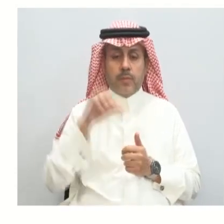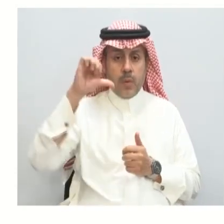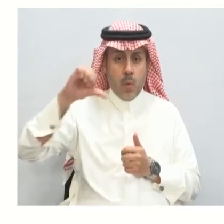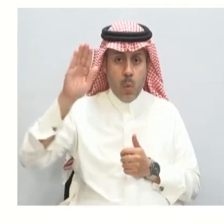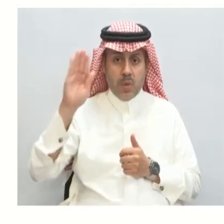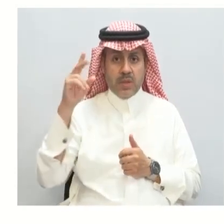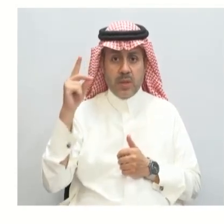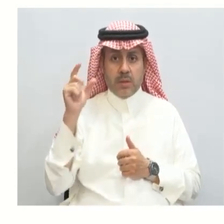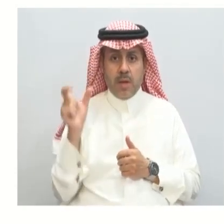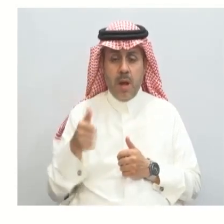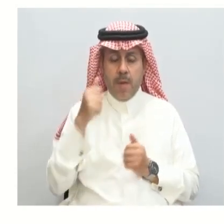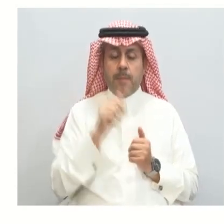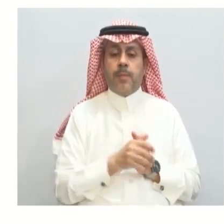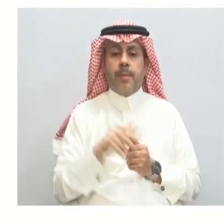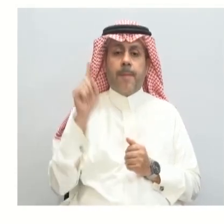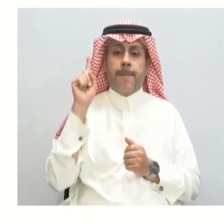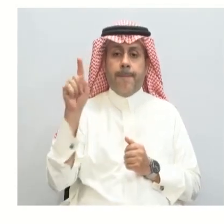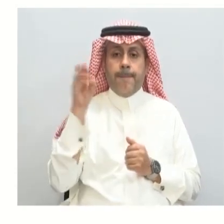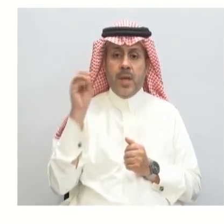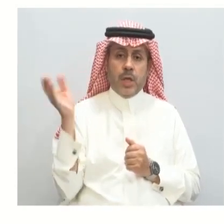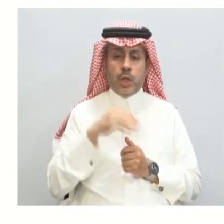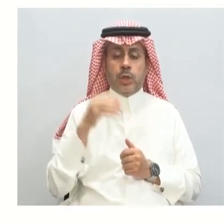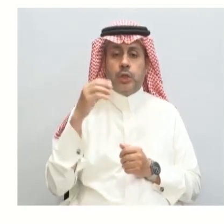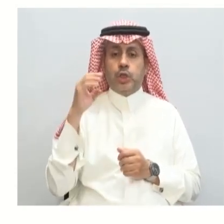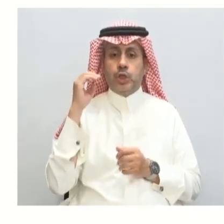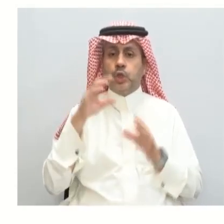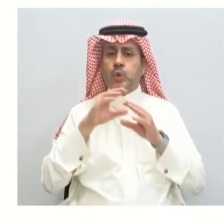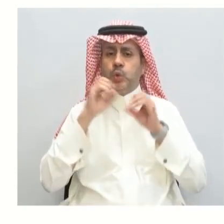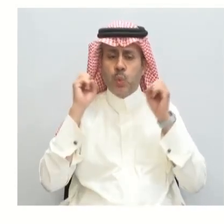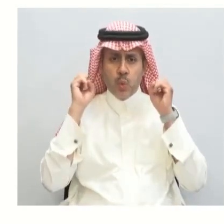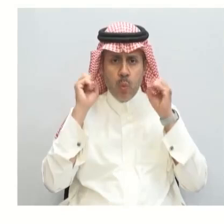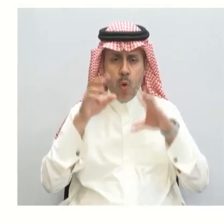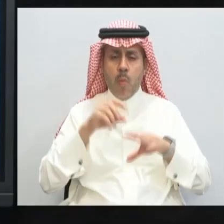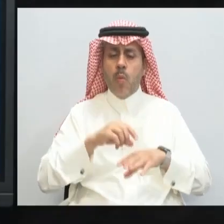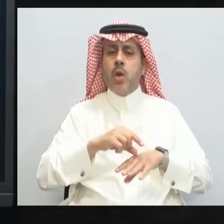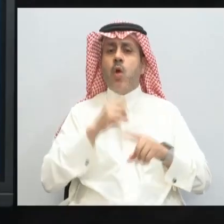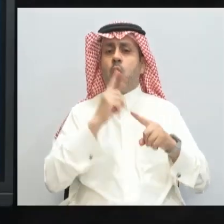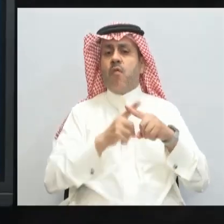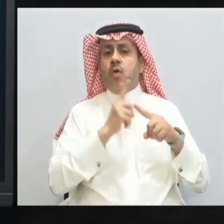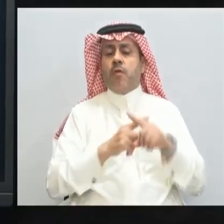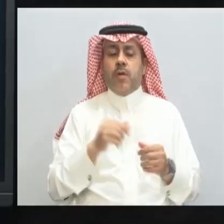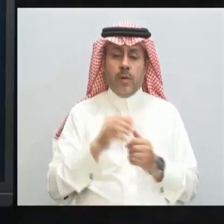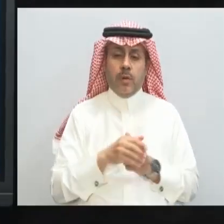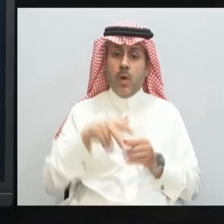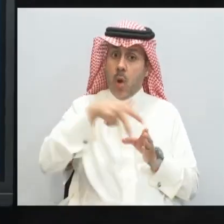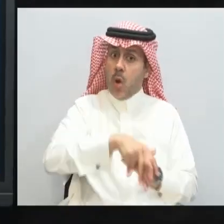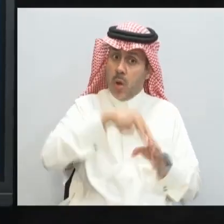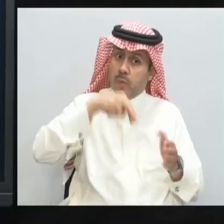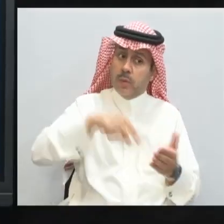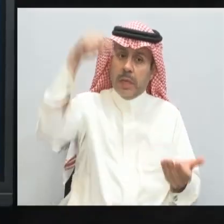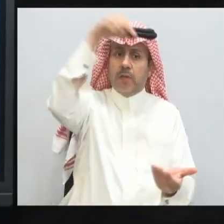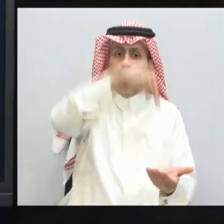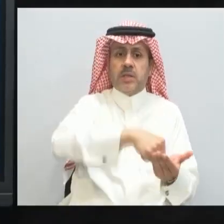فتوسط هذه الخيول وسط هذه الجموع من الاعداء اي دخلت في داخلها وفي